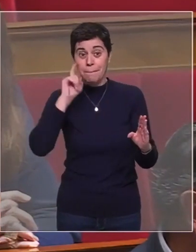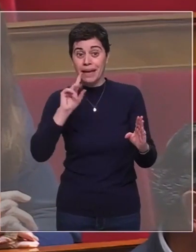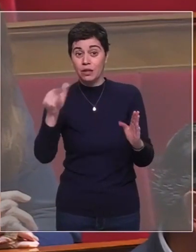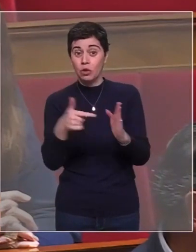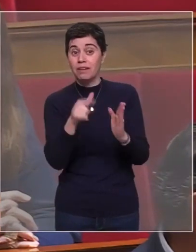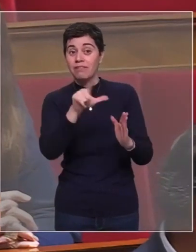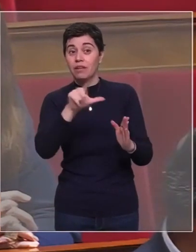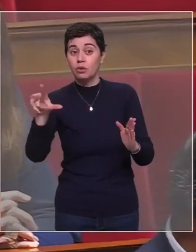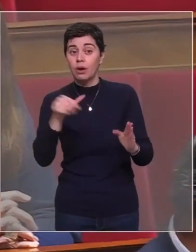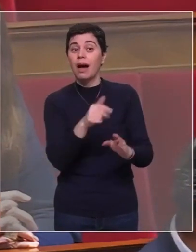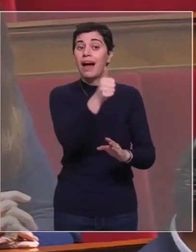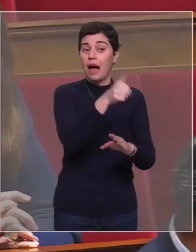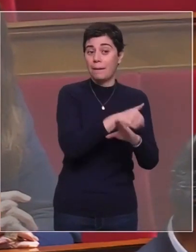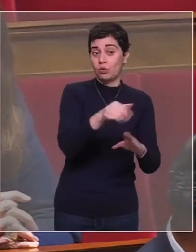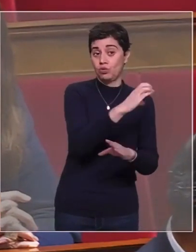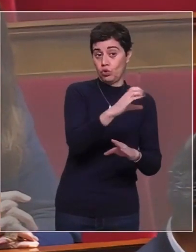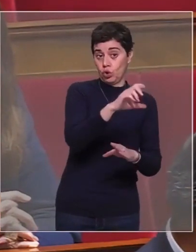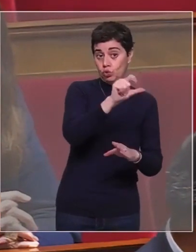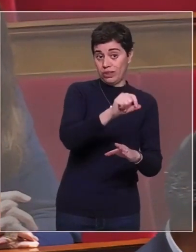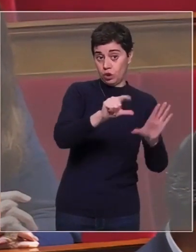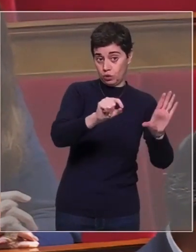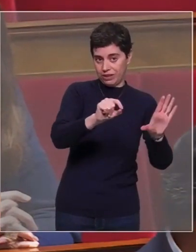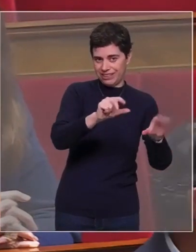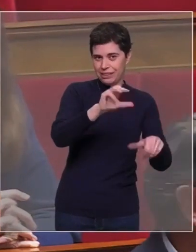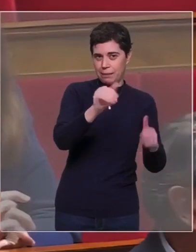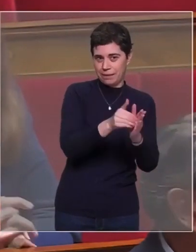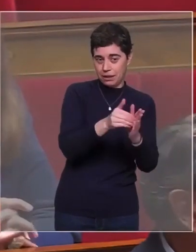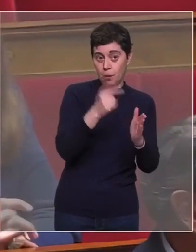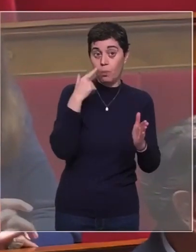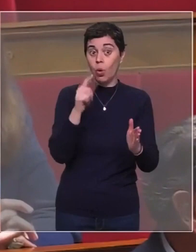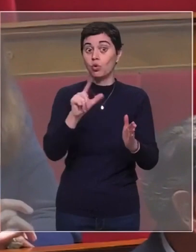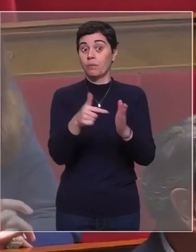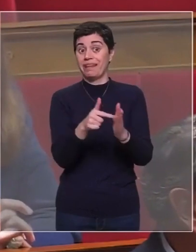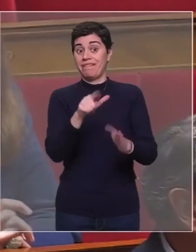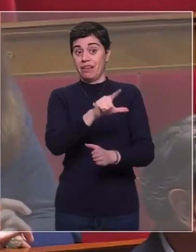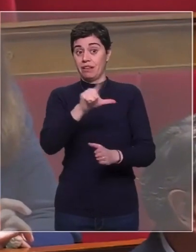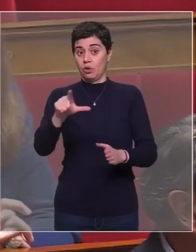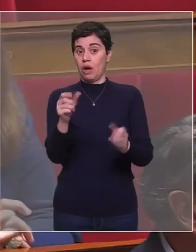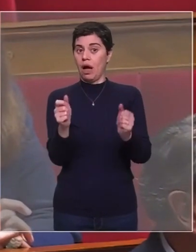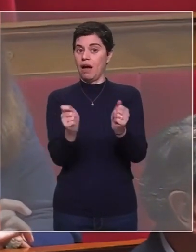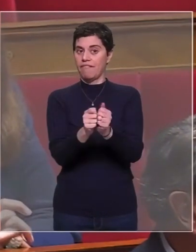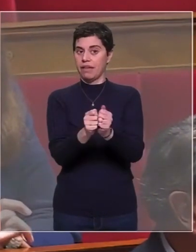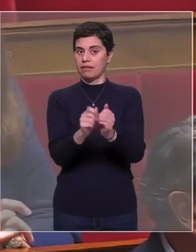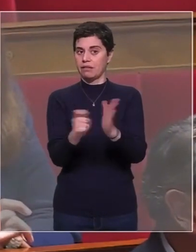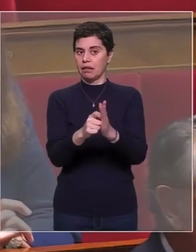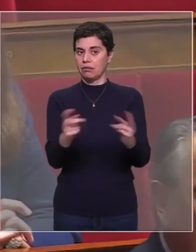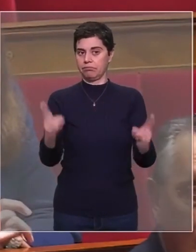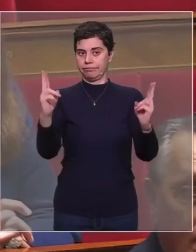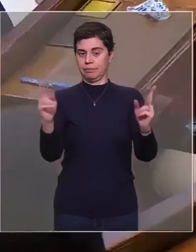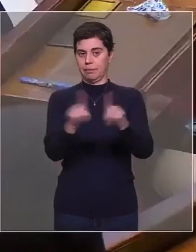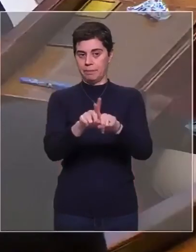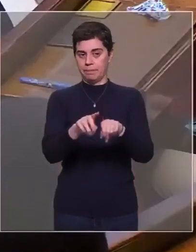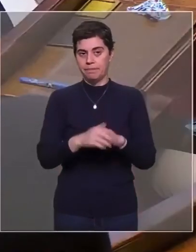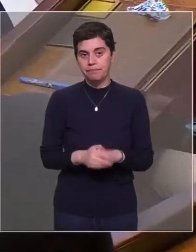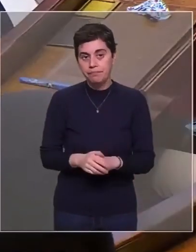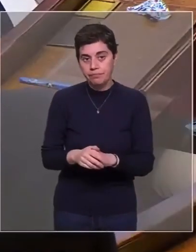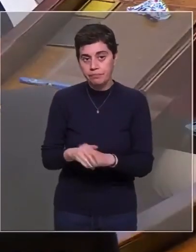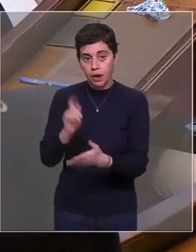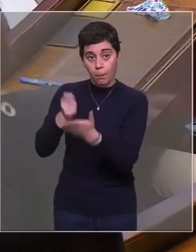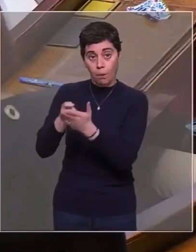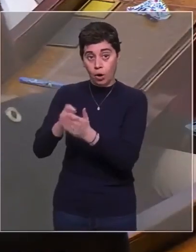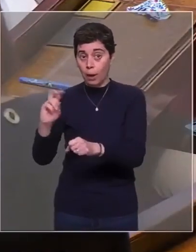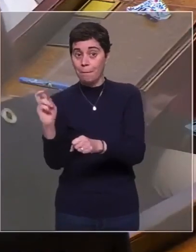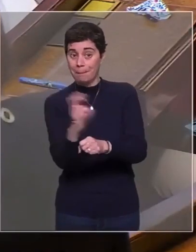de 1 170 000 sur la même période en 2022. Le total des prêts immobiliers accordés par les banques est en baisse